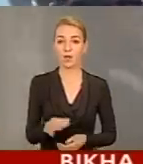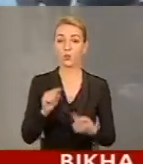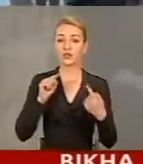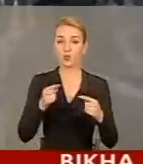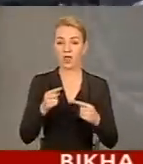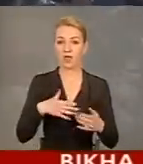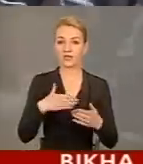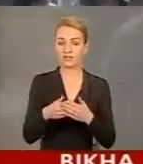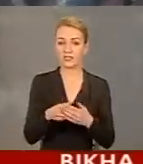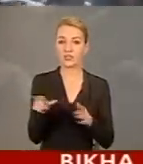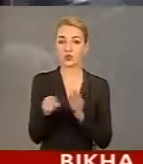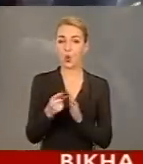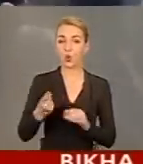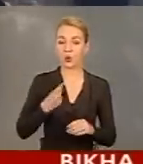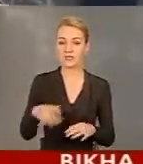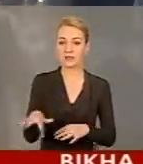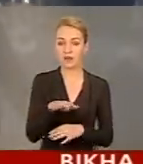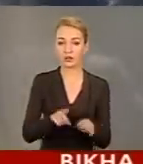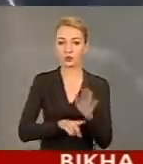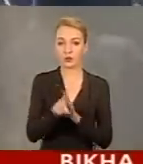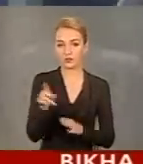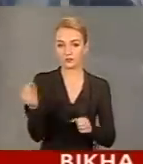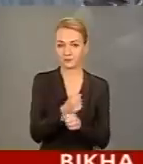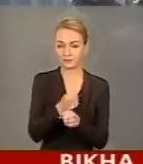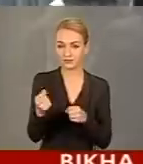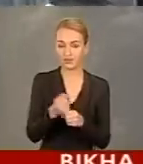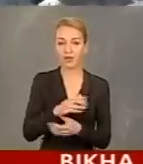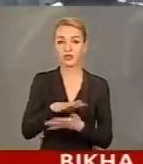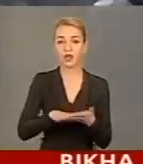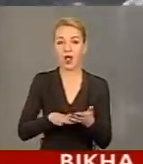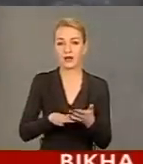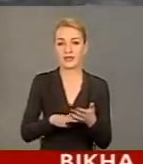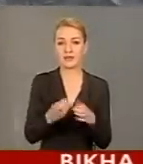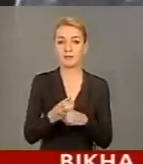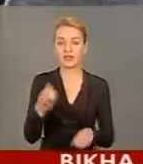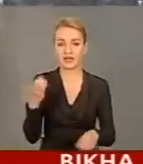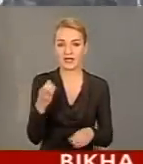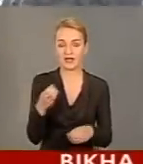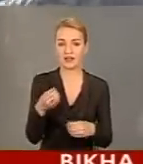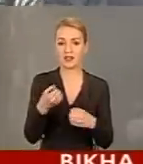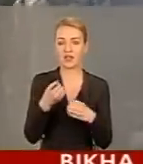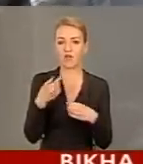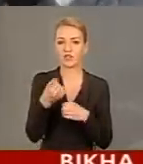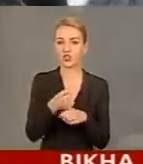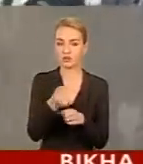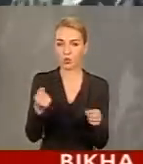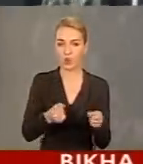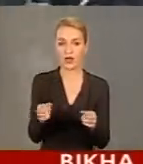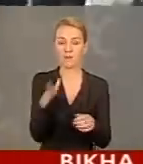Протистояння активістів з охоронцями ділянки розпочалося з кулачних боїв. Далі пішли битки, навіть травматична зброя. Під час